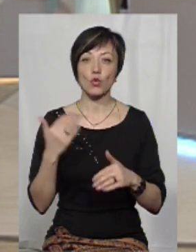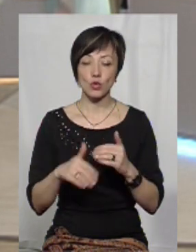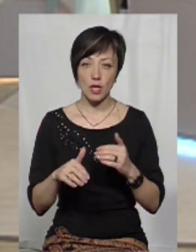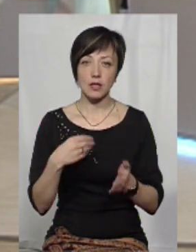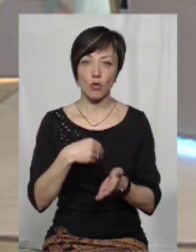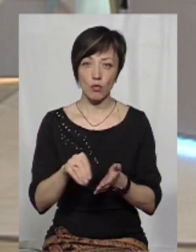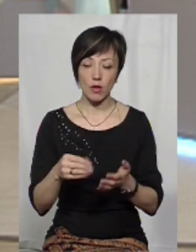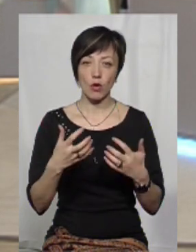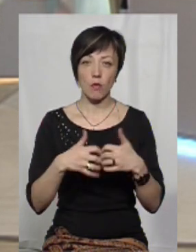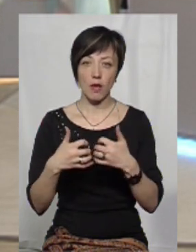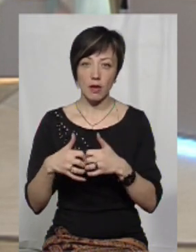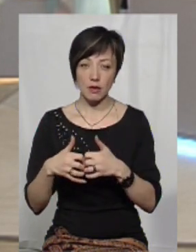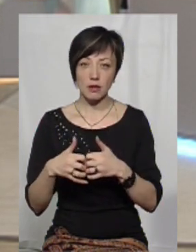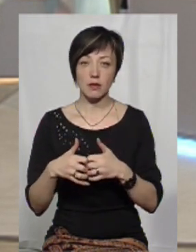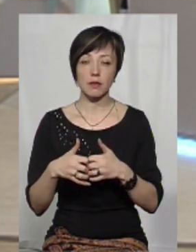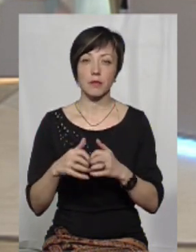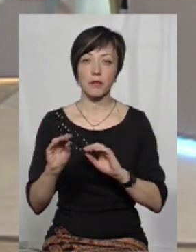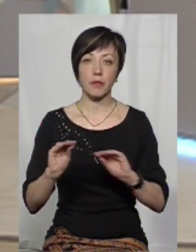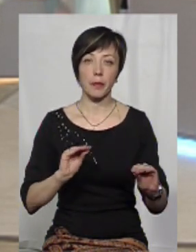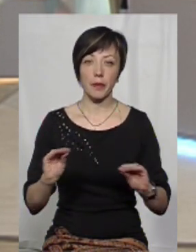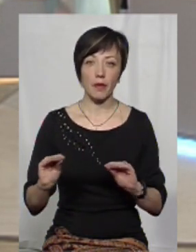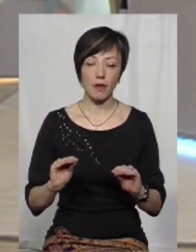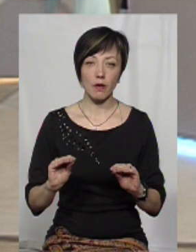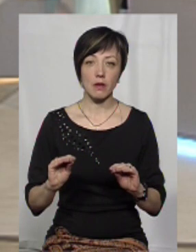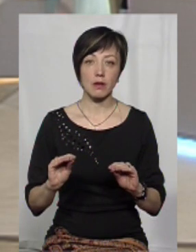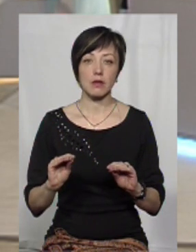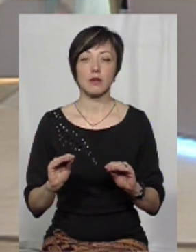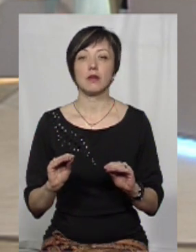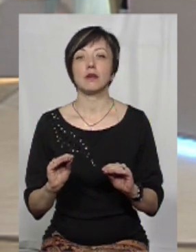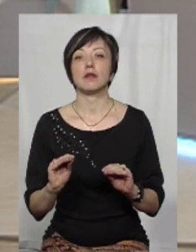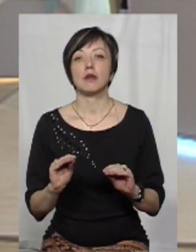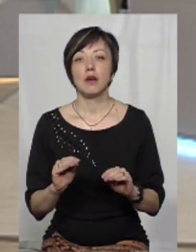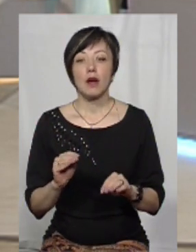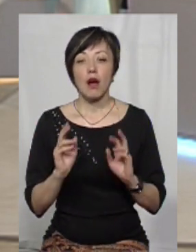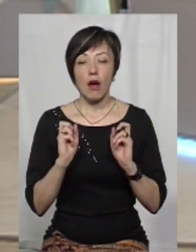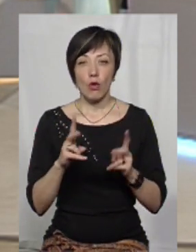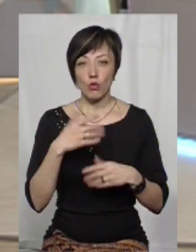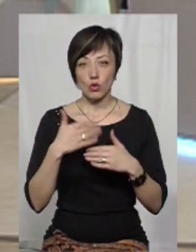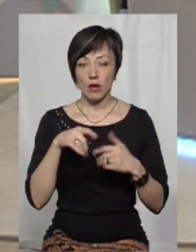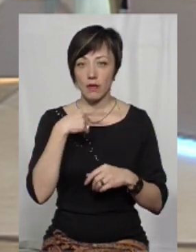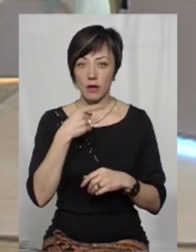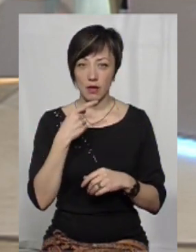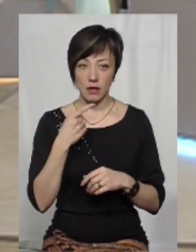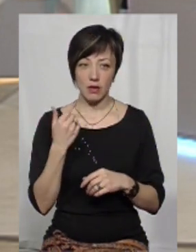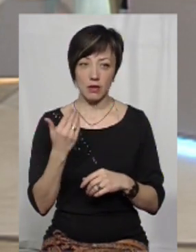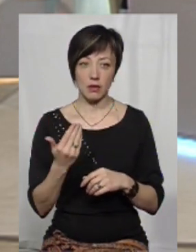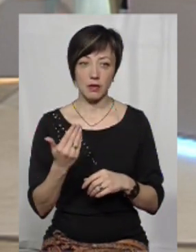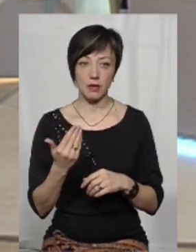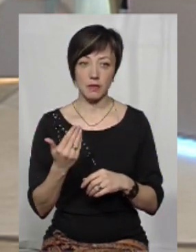Уже закуплено оборудование. Ну, как уже говорила пані